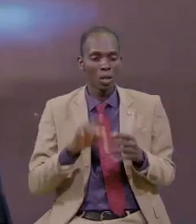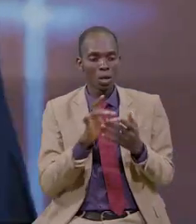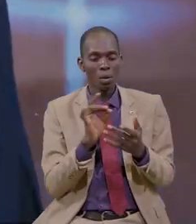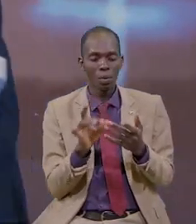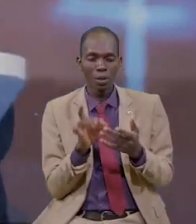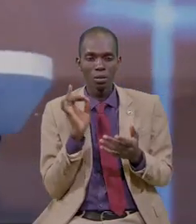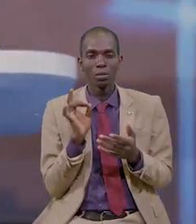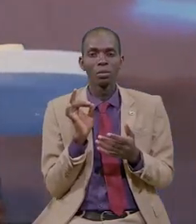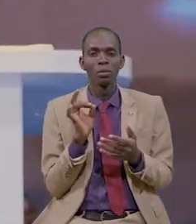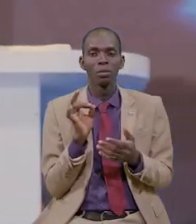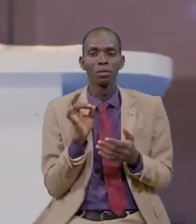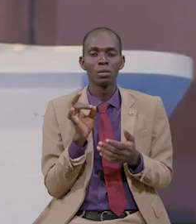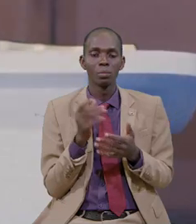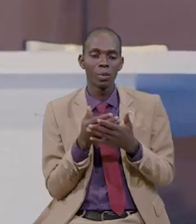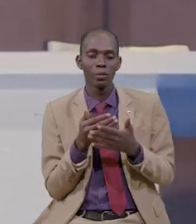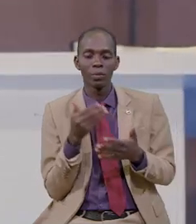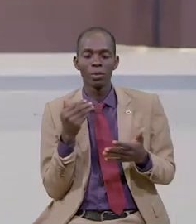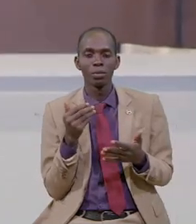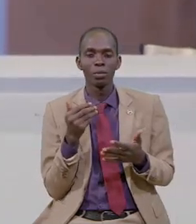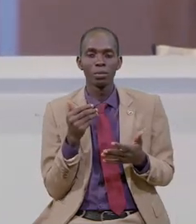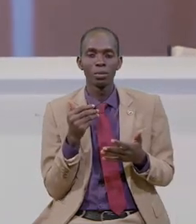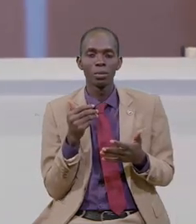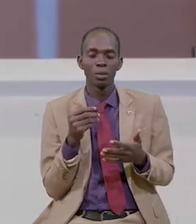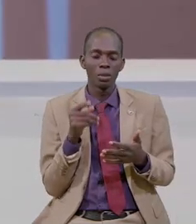désigné avant,